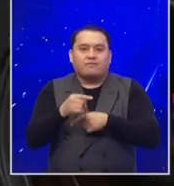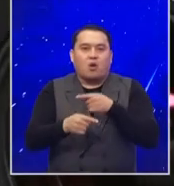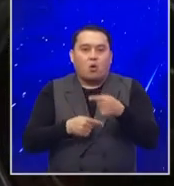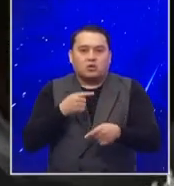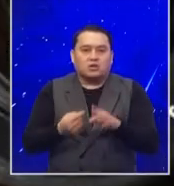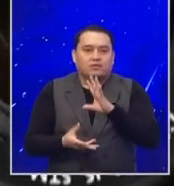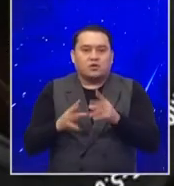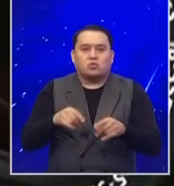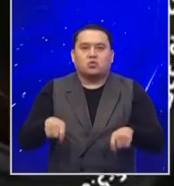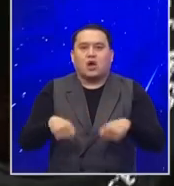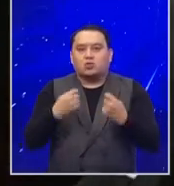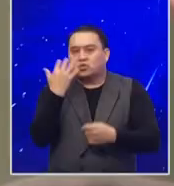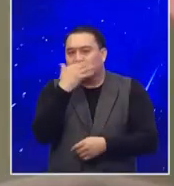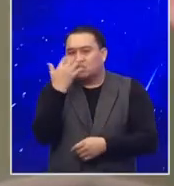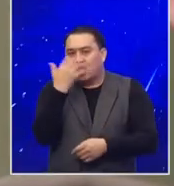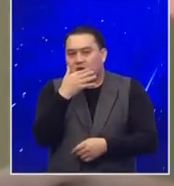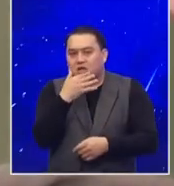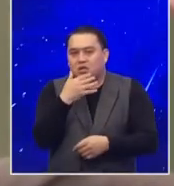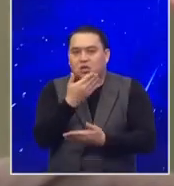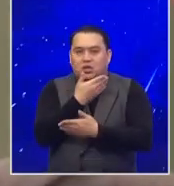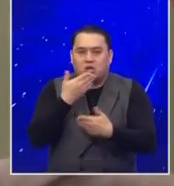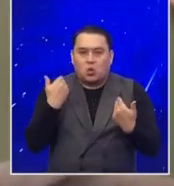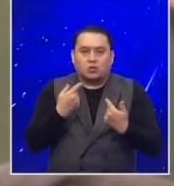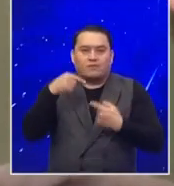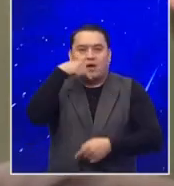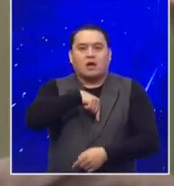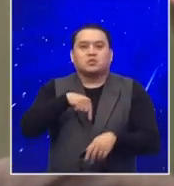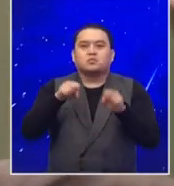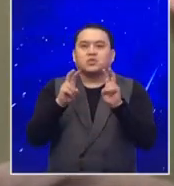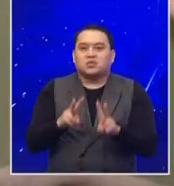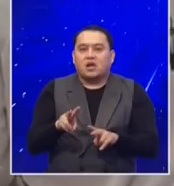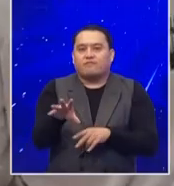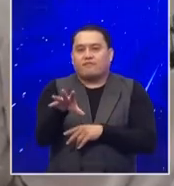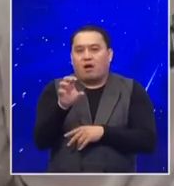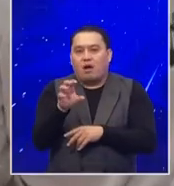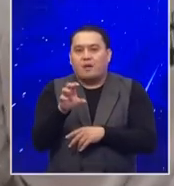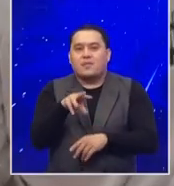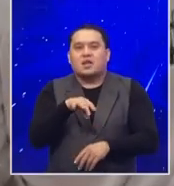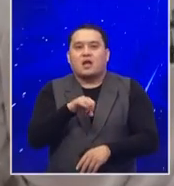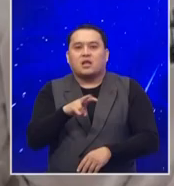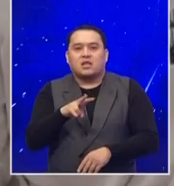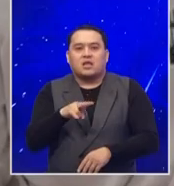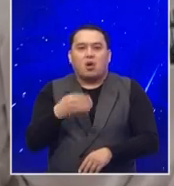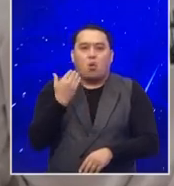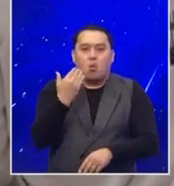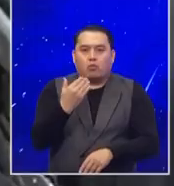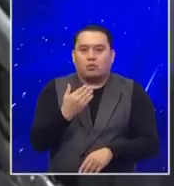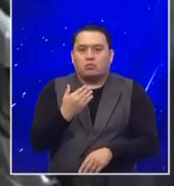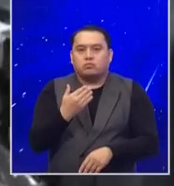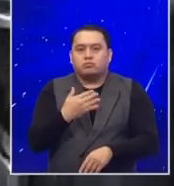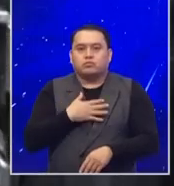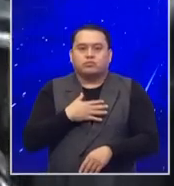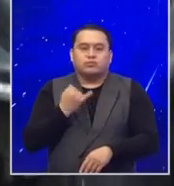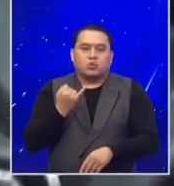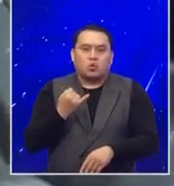аномалия привела к нарушению зрения. Из-за отсутствия в организме специального фермента меланина Евгений также плохо